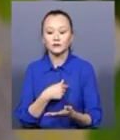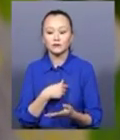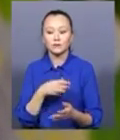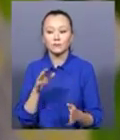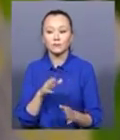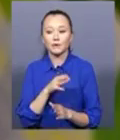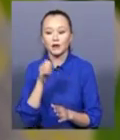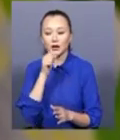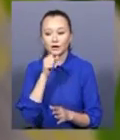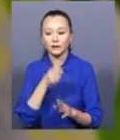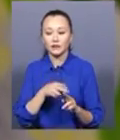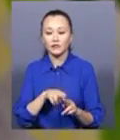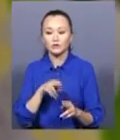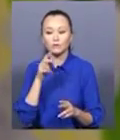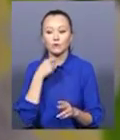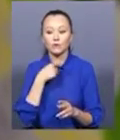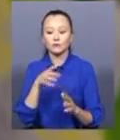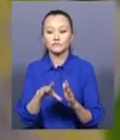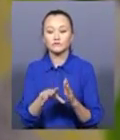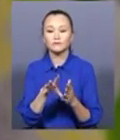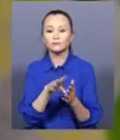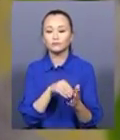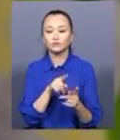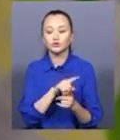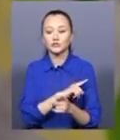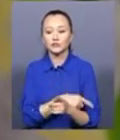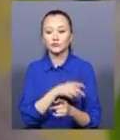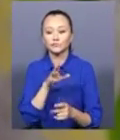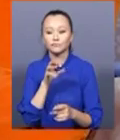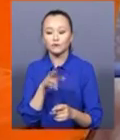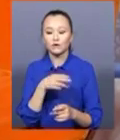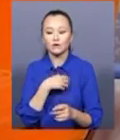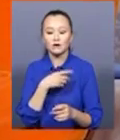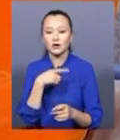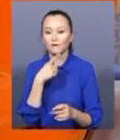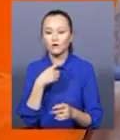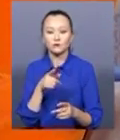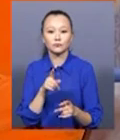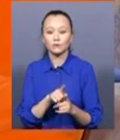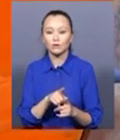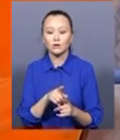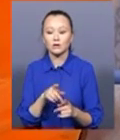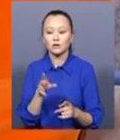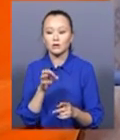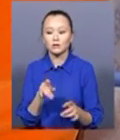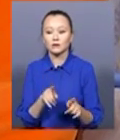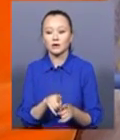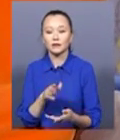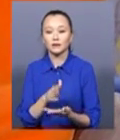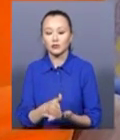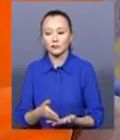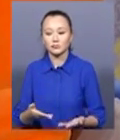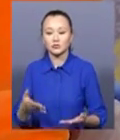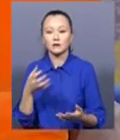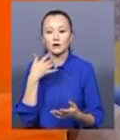пою этим голосом, невероятной силы звука. Простите, что я так о себе говорю, но это так и есть.